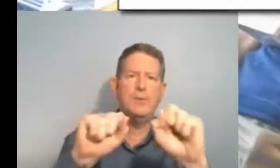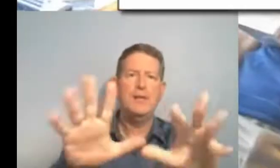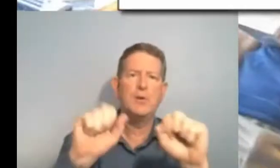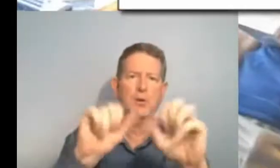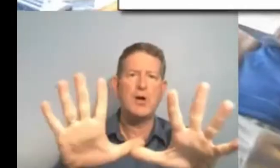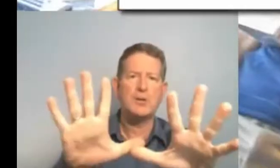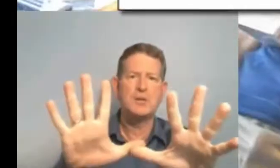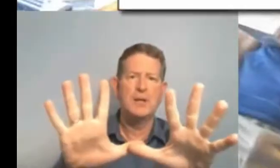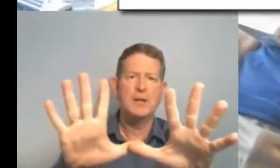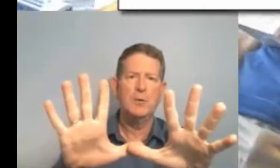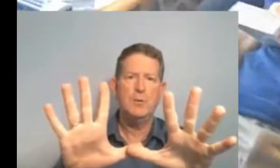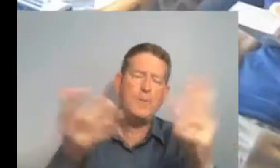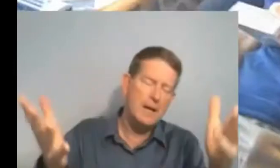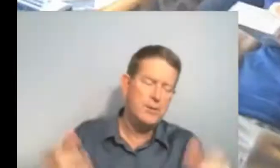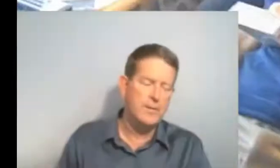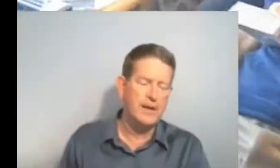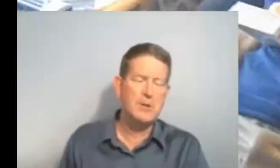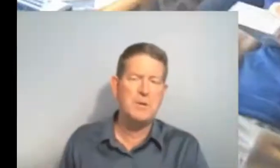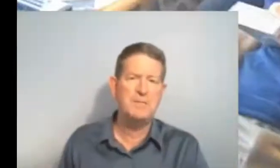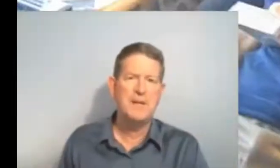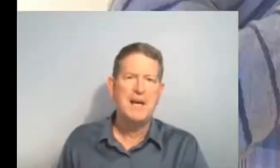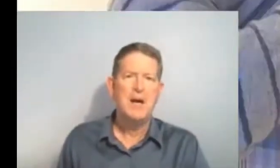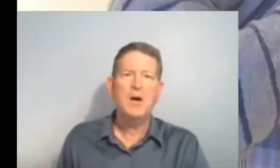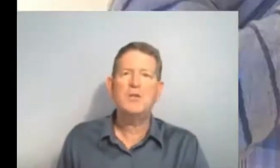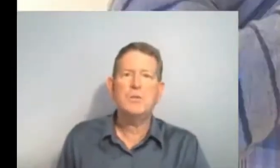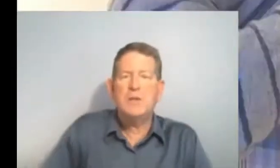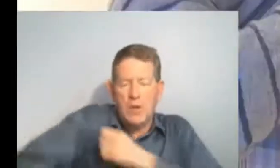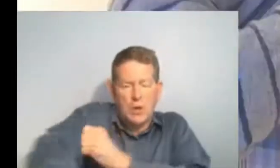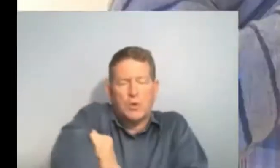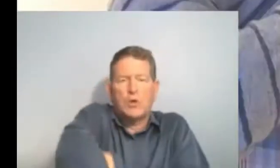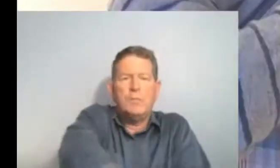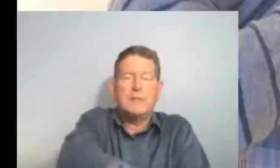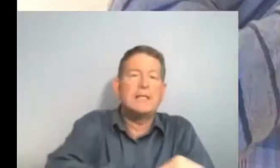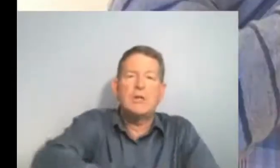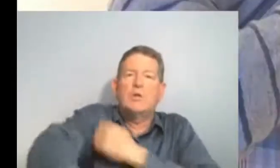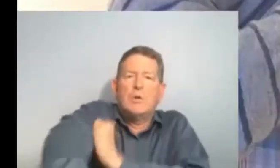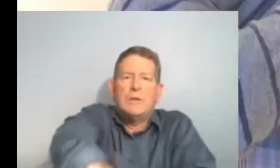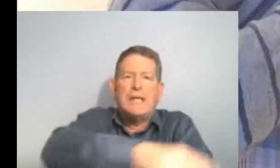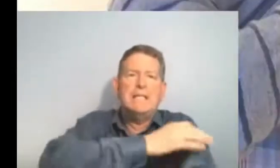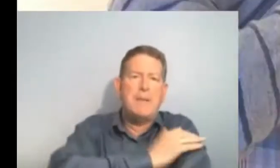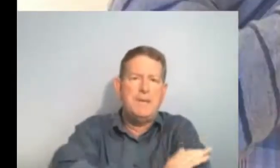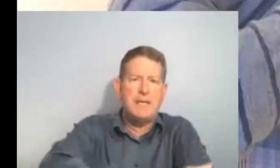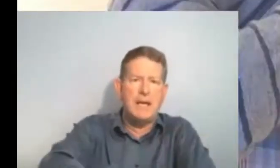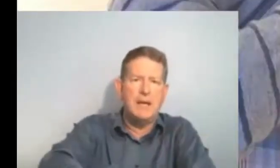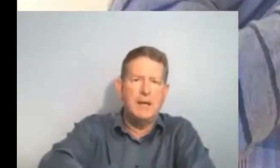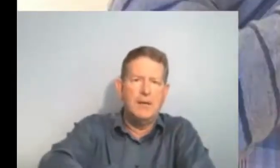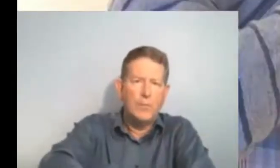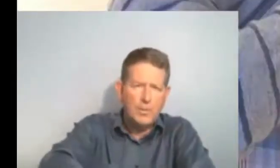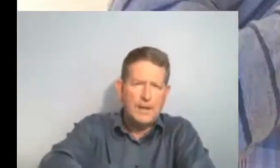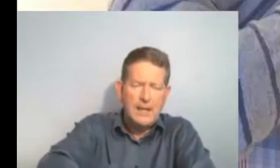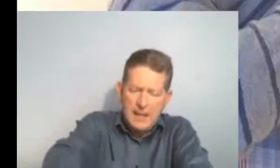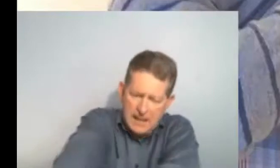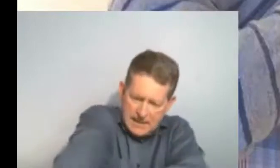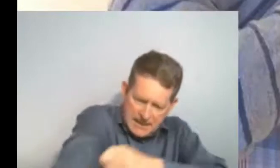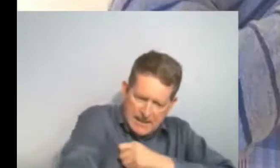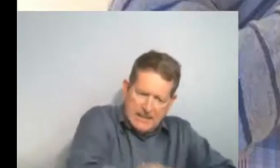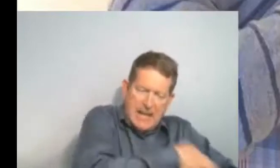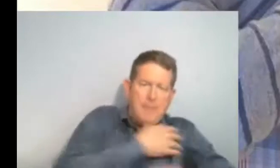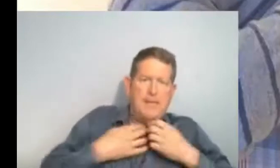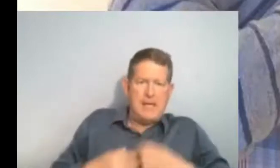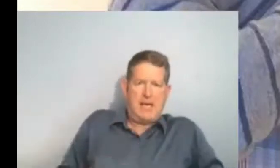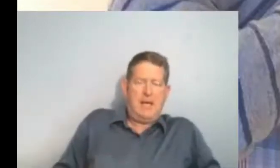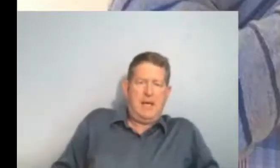et puis 30. Ou bien 9h30. Ensuite, ça c'est se déshabiller. Vous comprenez? Ça